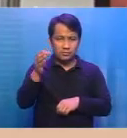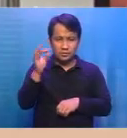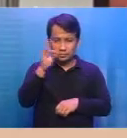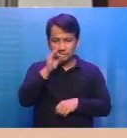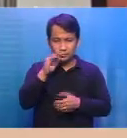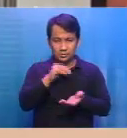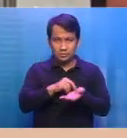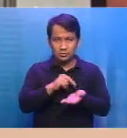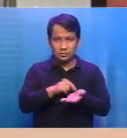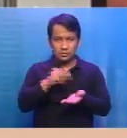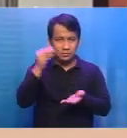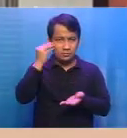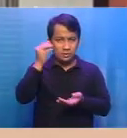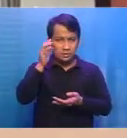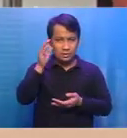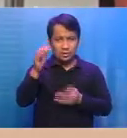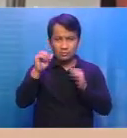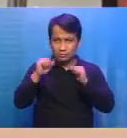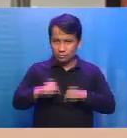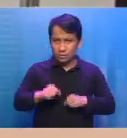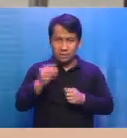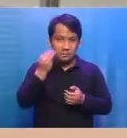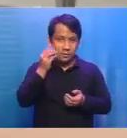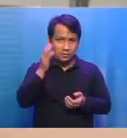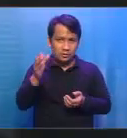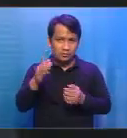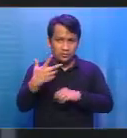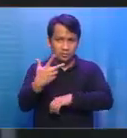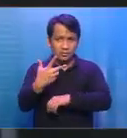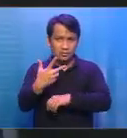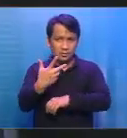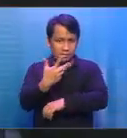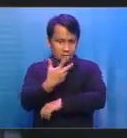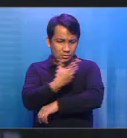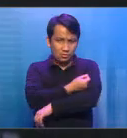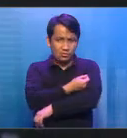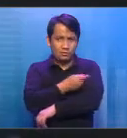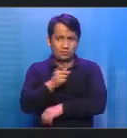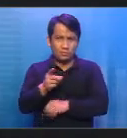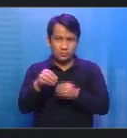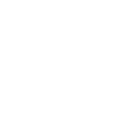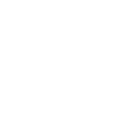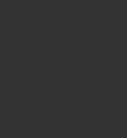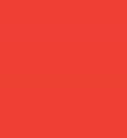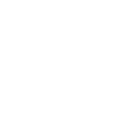Pinoy nurse na si May Parsons na siyang nagbigay ng COVID-19 vaccine.